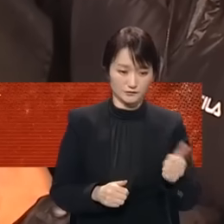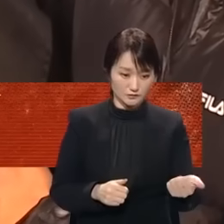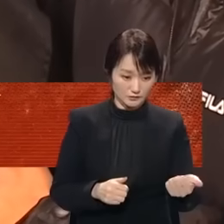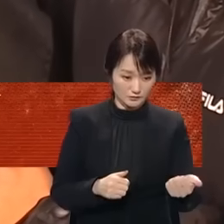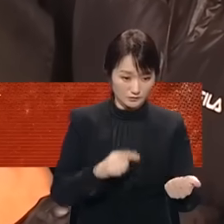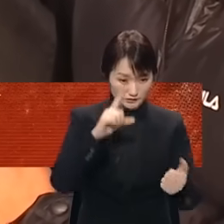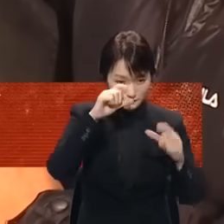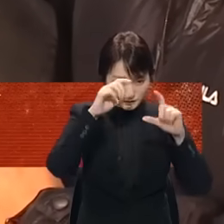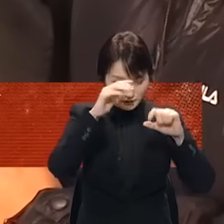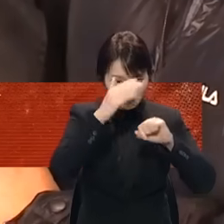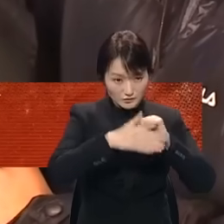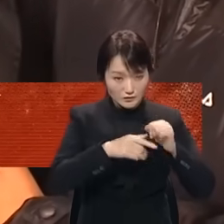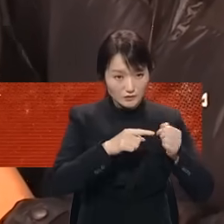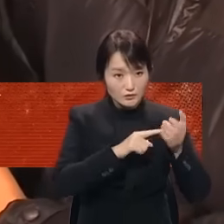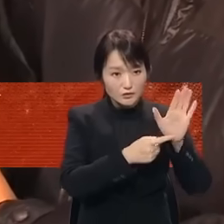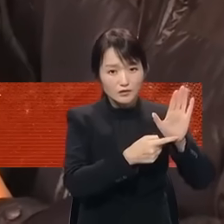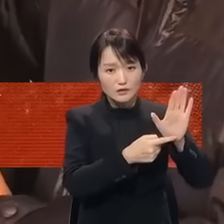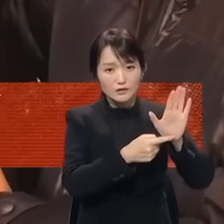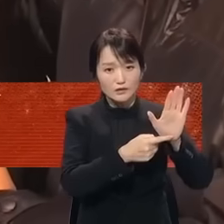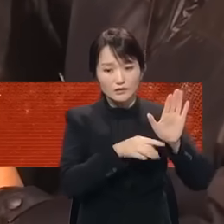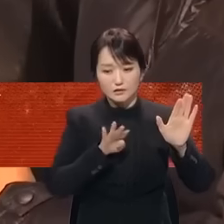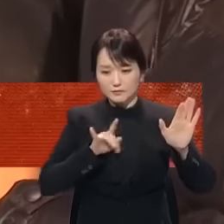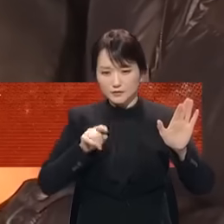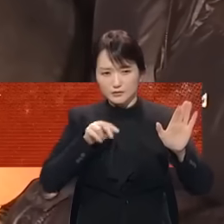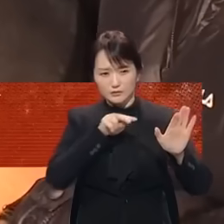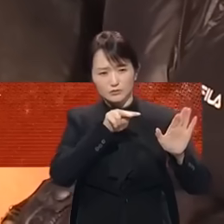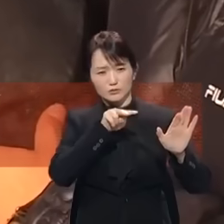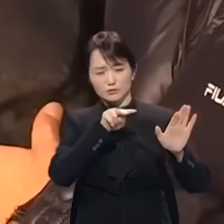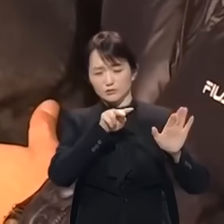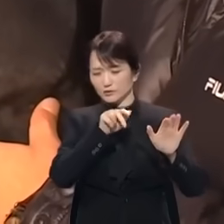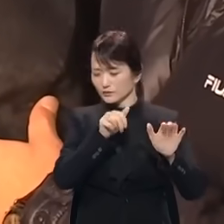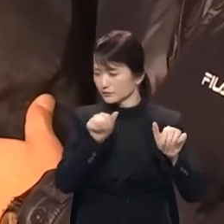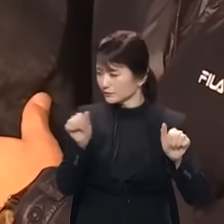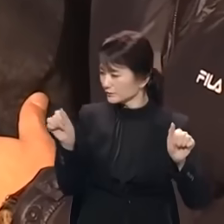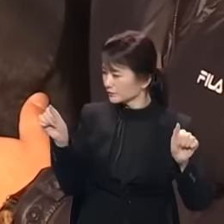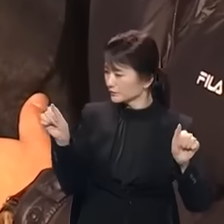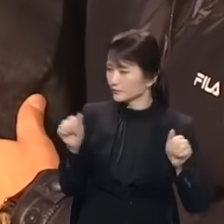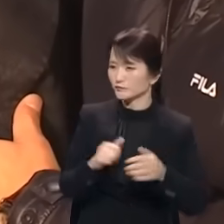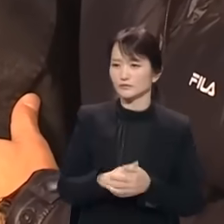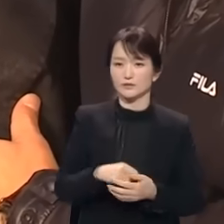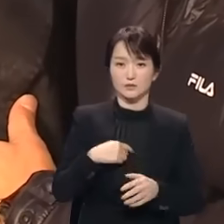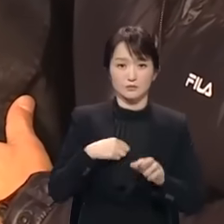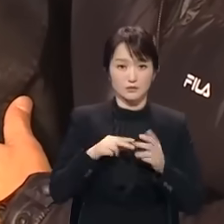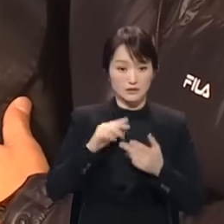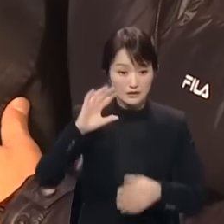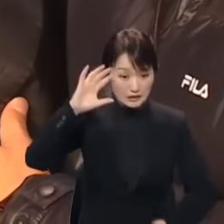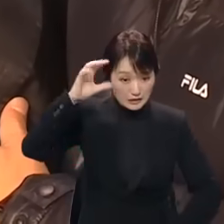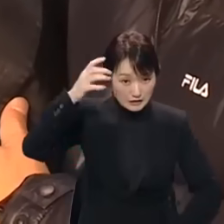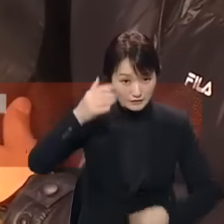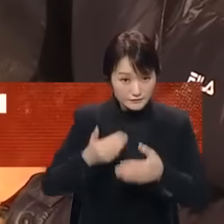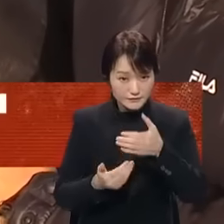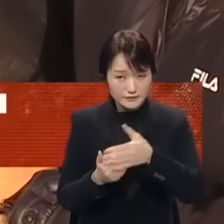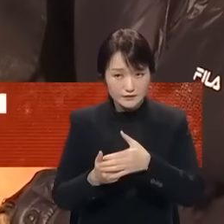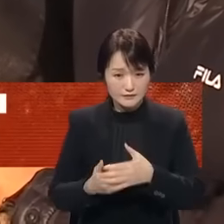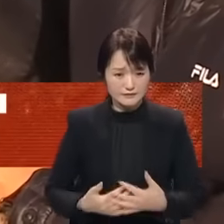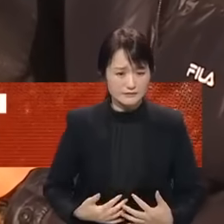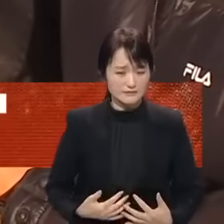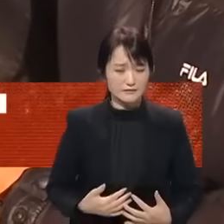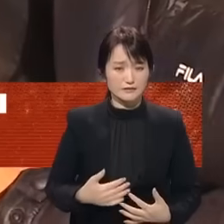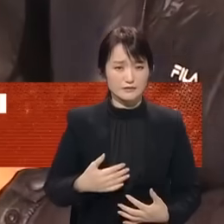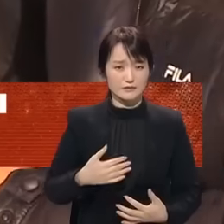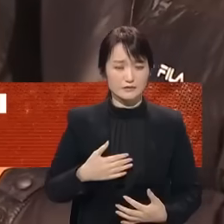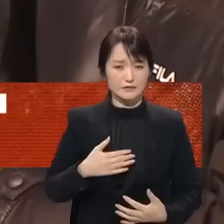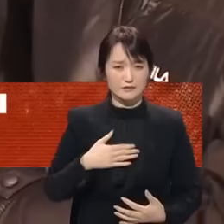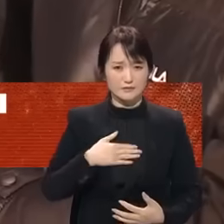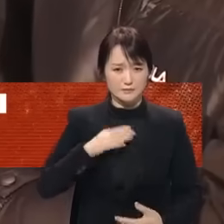공개되자마자이 배심원들이 고개를 돌 적도 처참한 상황이었다고 합니다 이게 본인은 우발적 살인이라는 뭐 감정이 격해져서 저지른 일이다 이런 얘기를